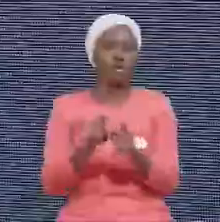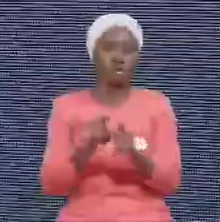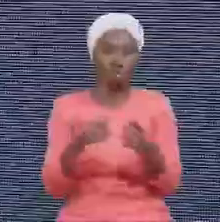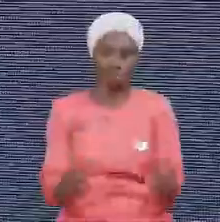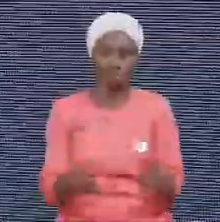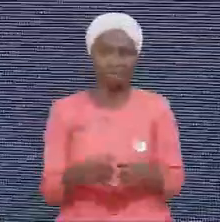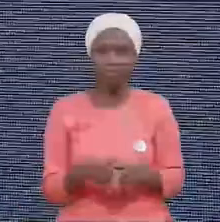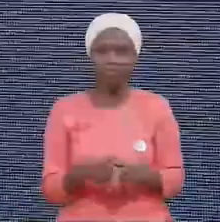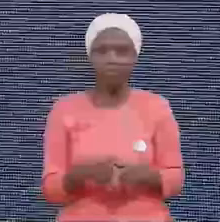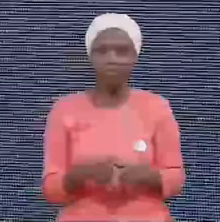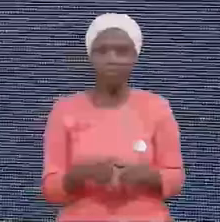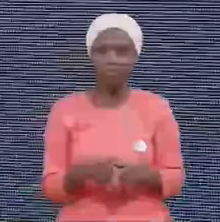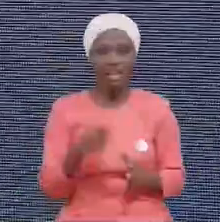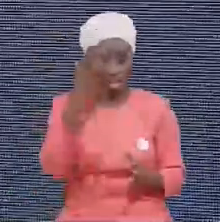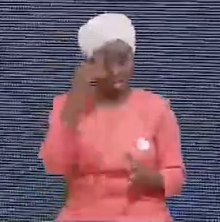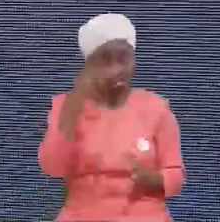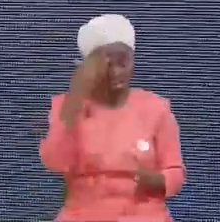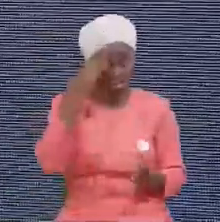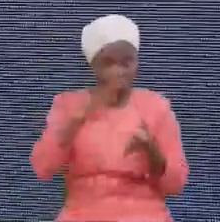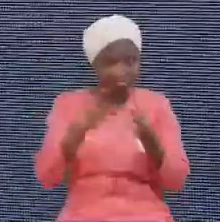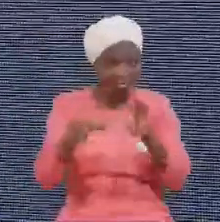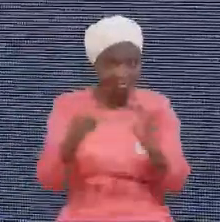Je suis sûr que vous connaissez l'histoire.